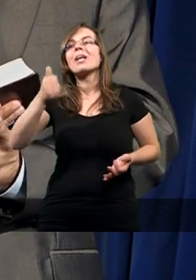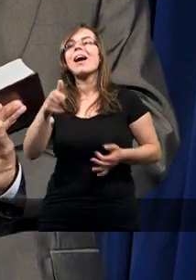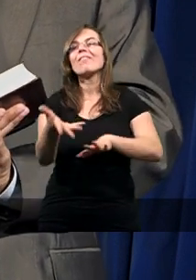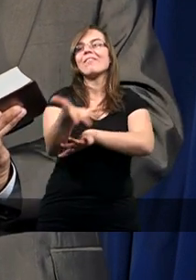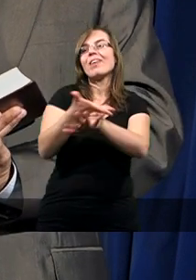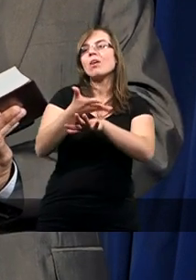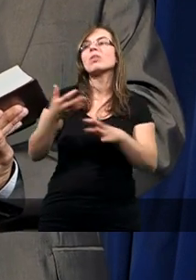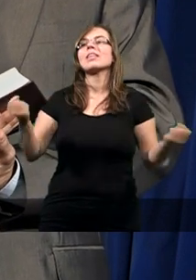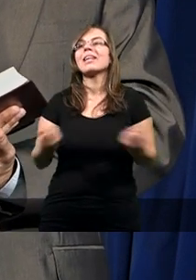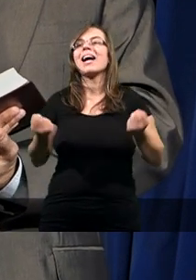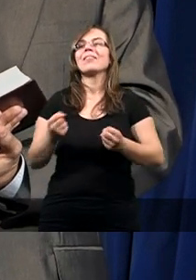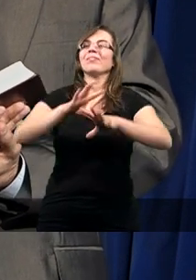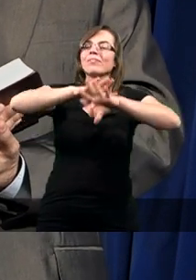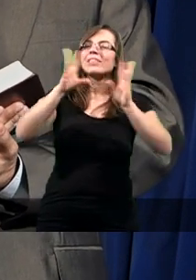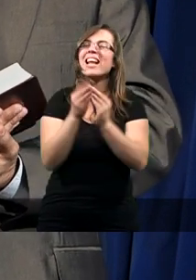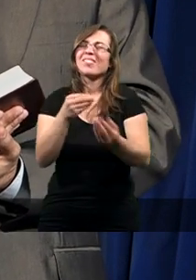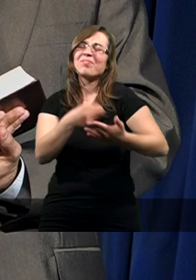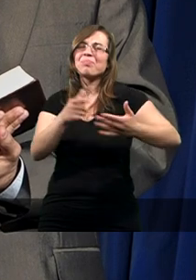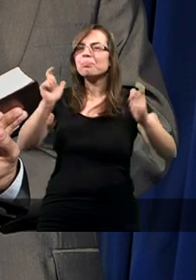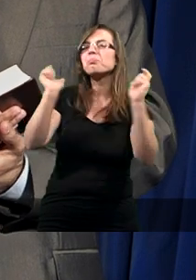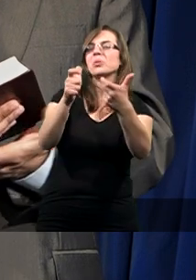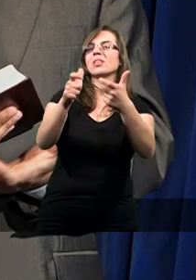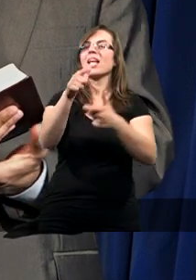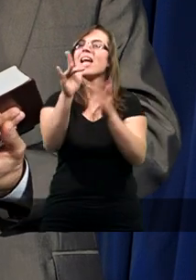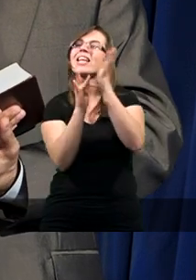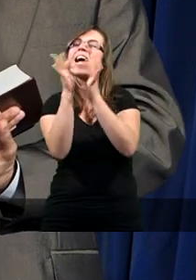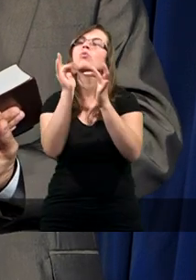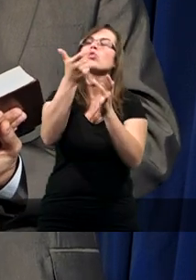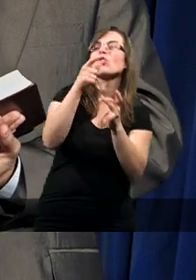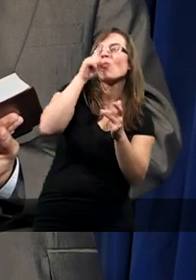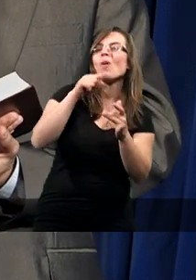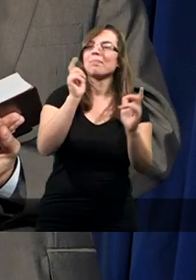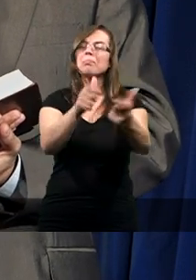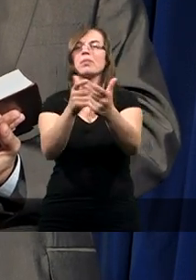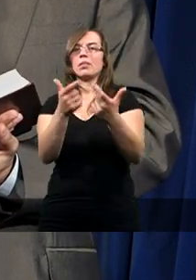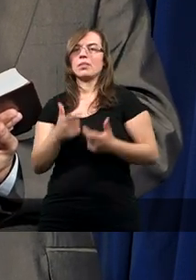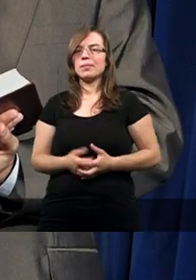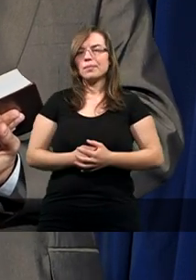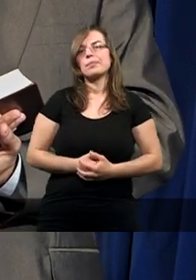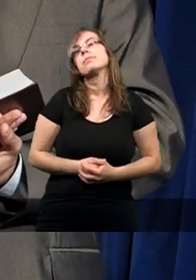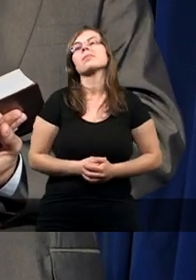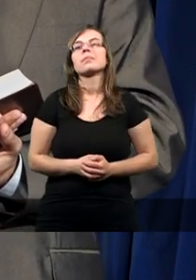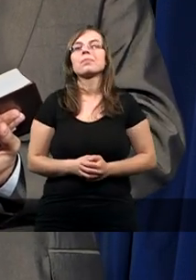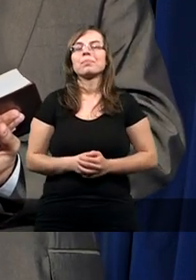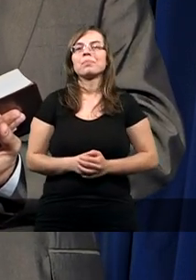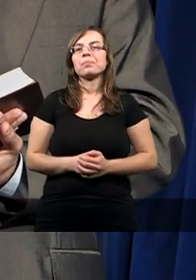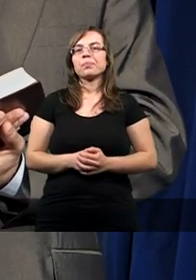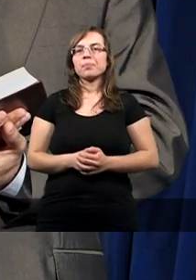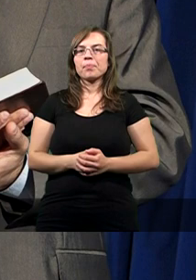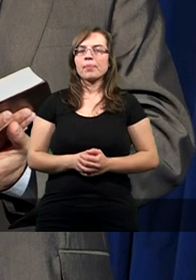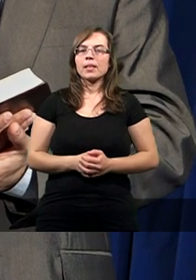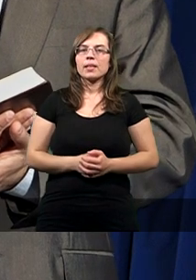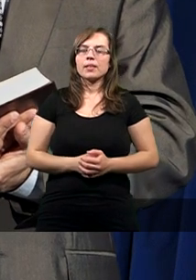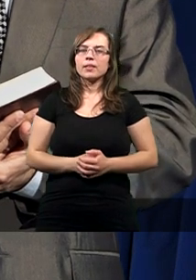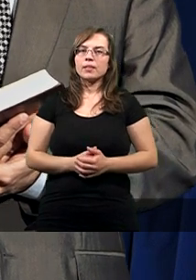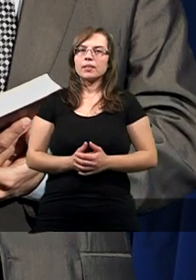to faryzeusze starali się za wszelką cenę złapać Chrystusa na jakimś słowie. If he said stone her, then they'd accuse him